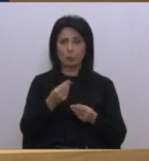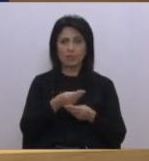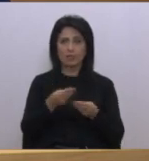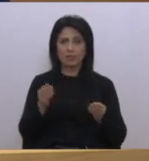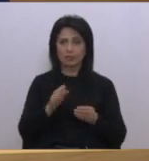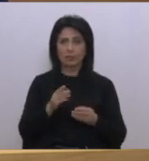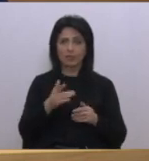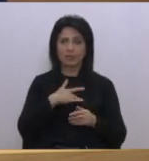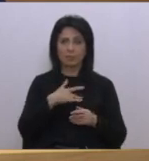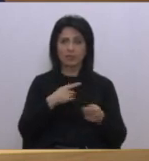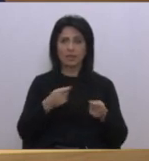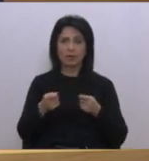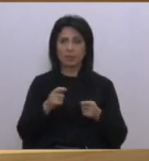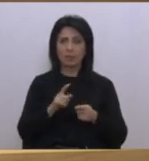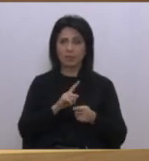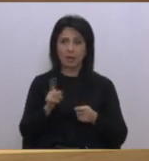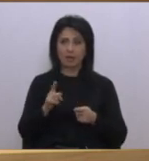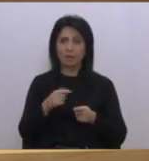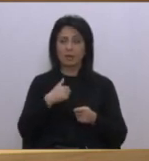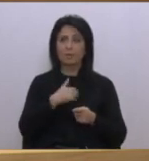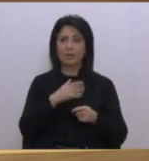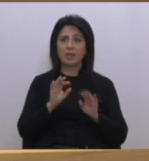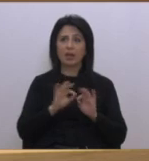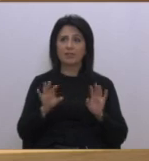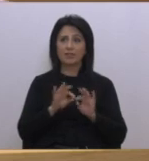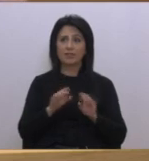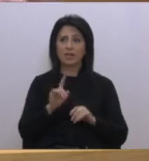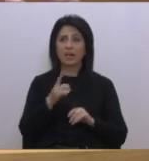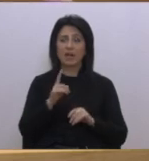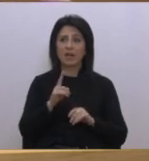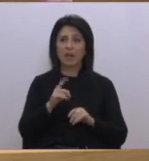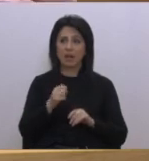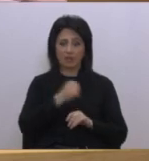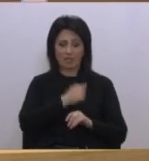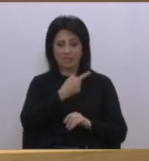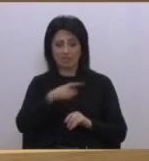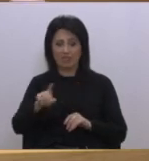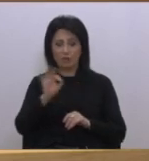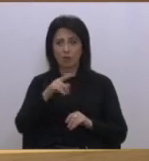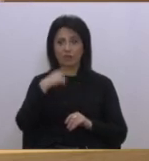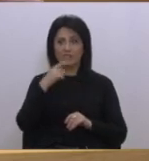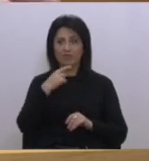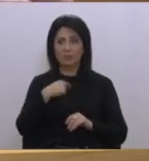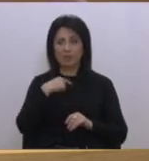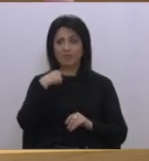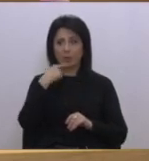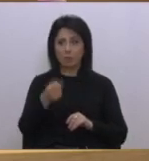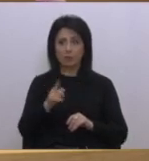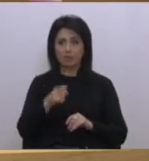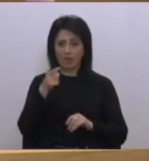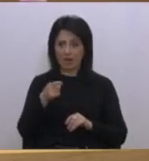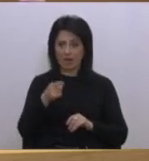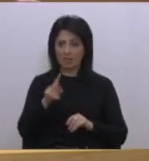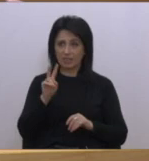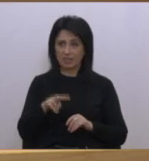ჯობიავით რაღაც ტიპის რეგულაციები, მაგრამ მე ვგულ მინდა აღვნიშნო, რატომ წევანდელებს რომ საუბრობდით და მე ვამბობდით, რომ 1000